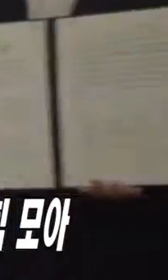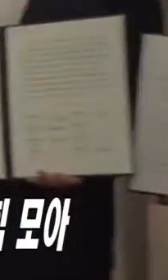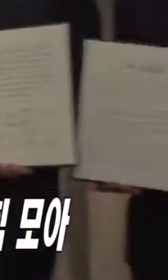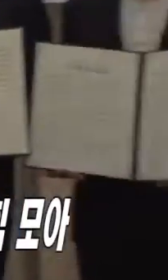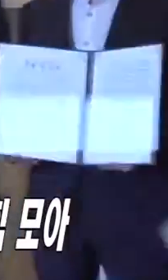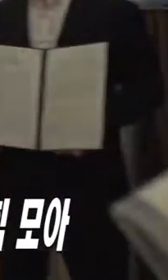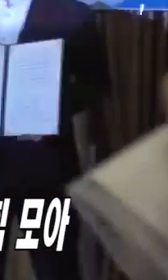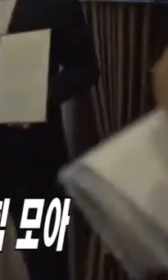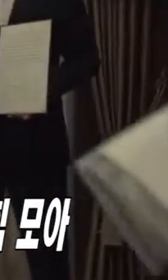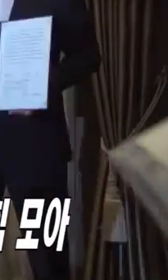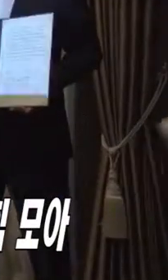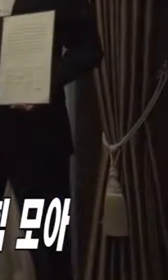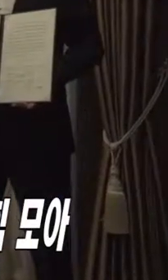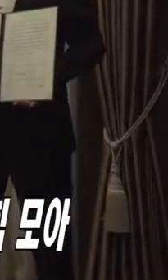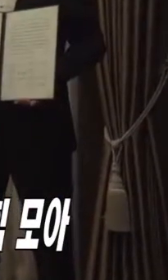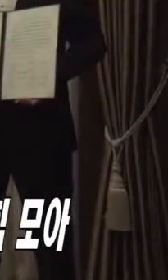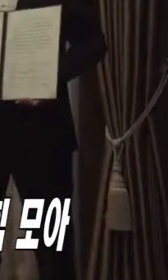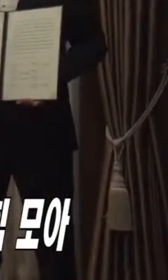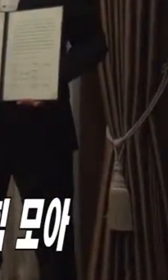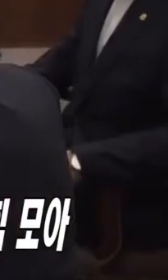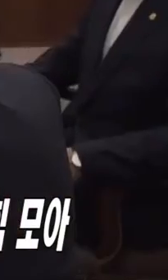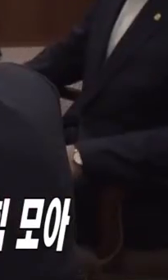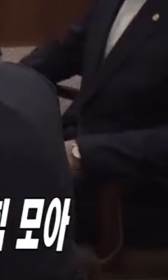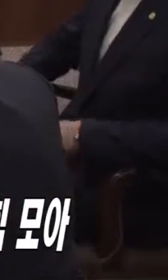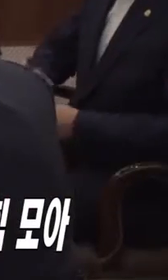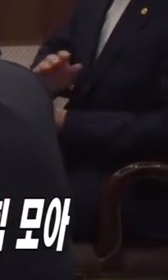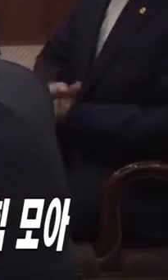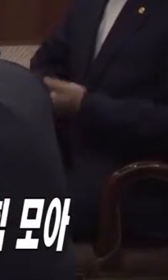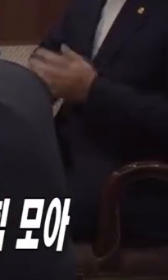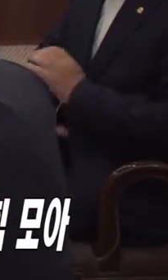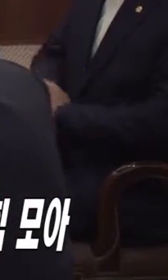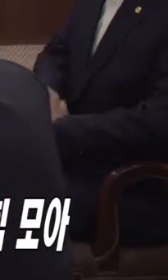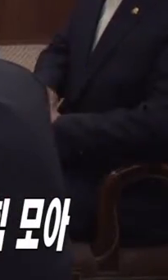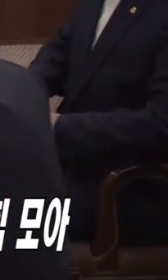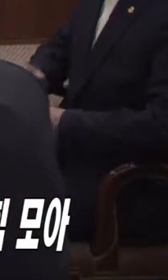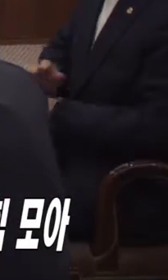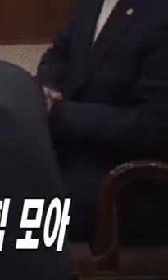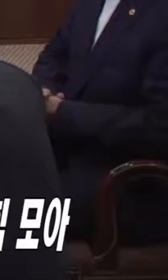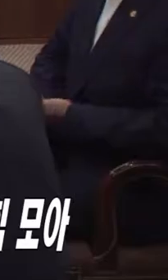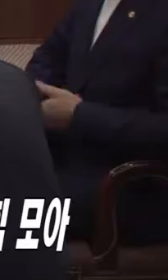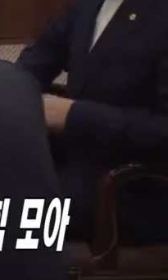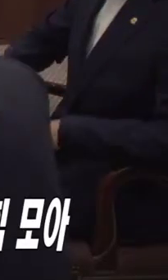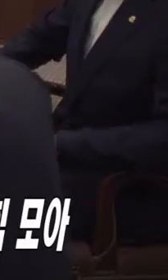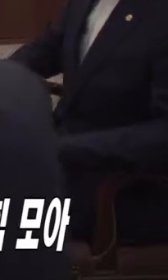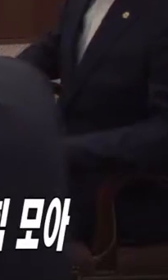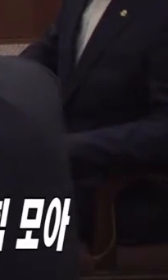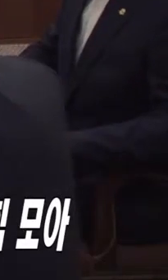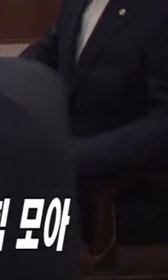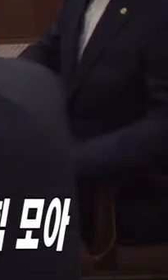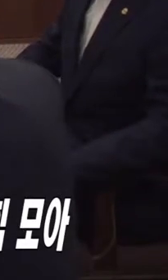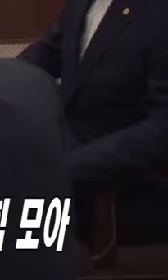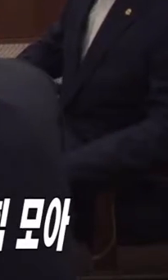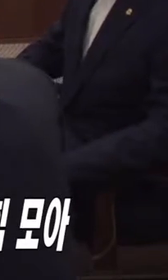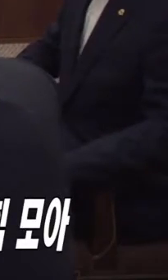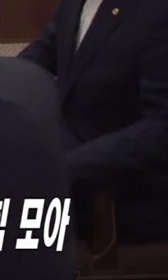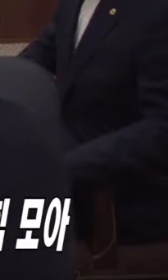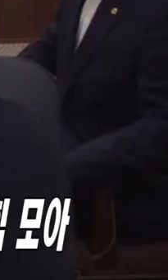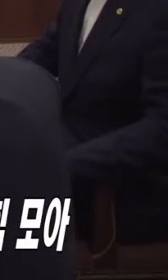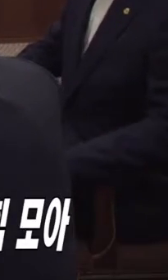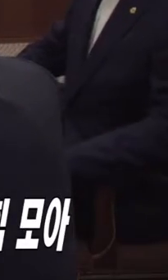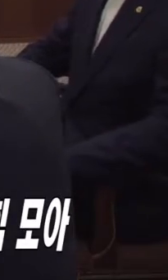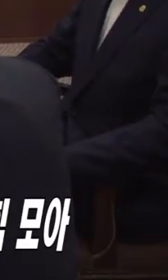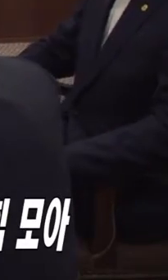충청, 강원, 호남의 8개 시도는 서울 한국프레스센터에서 강호축의 국가계획 반영을 위한